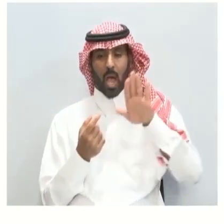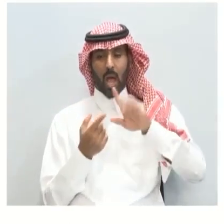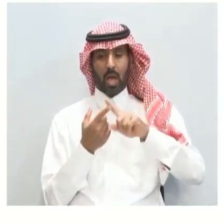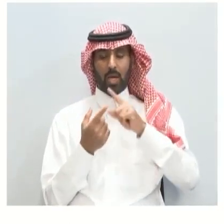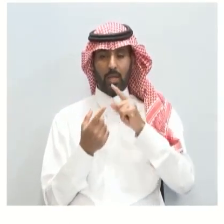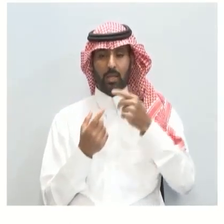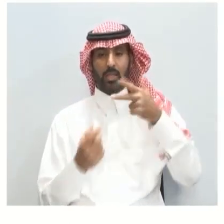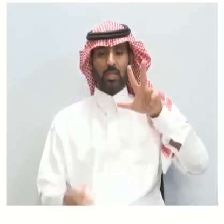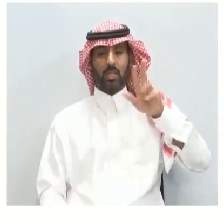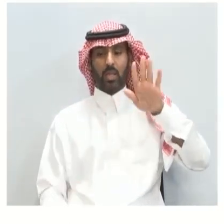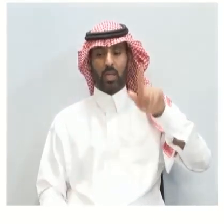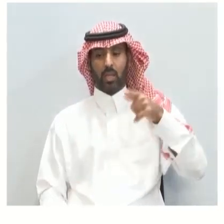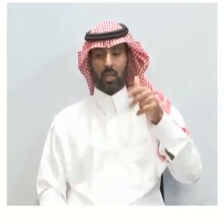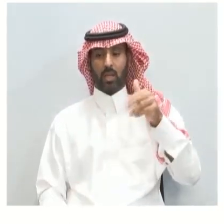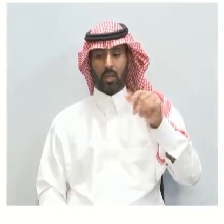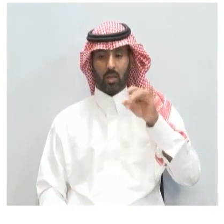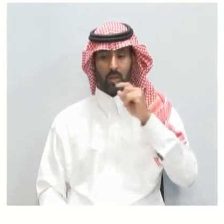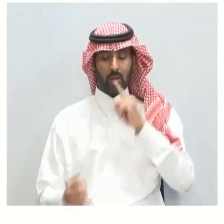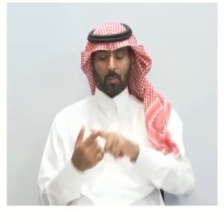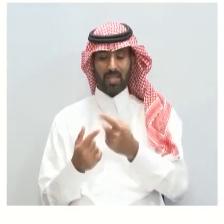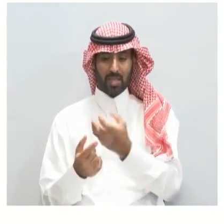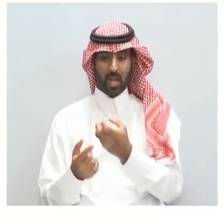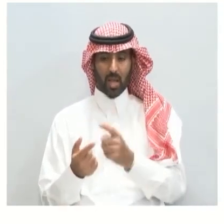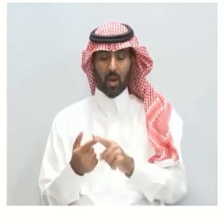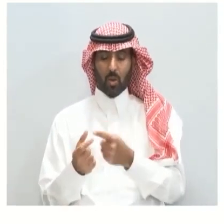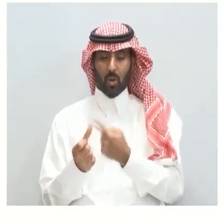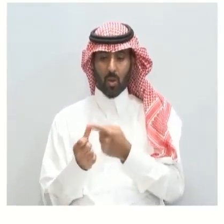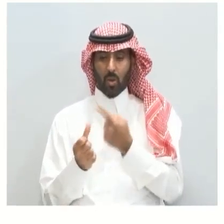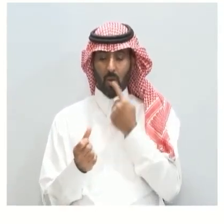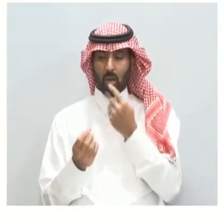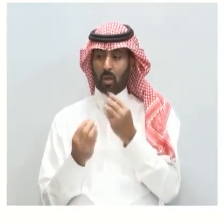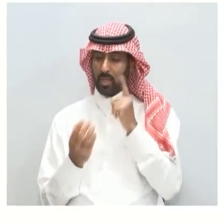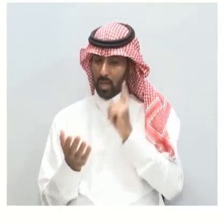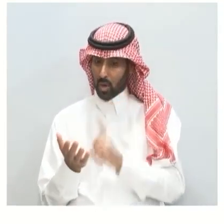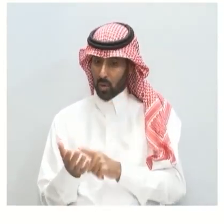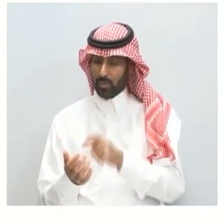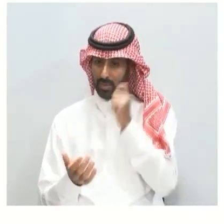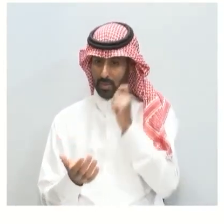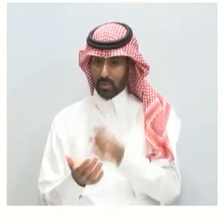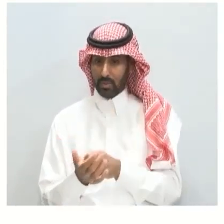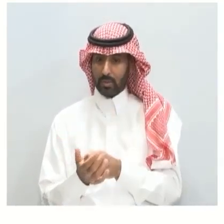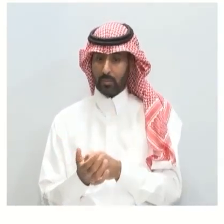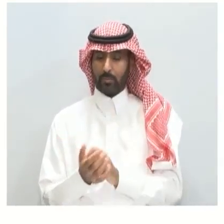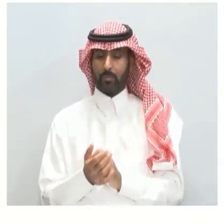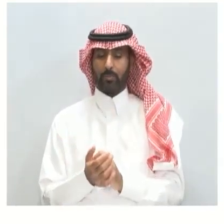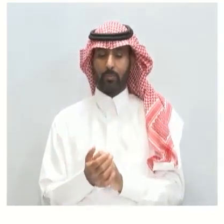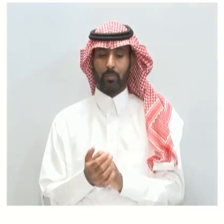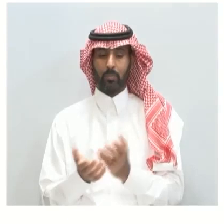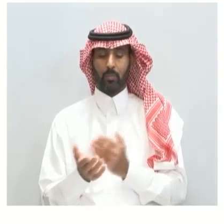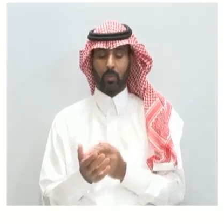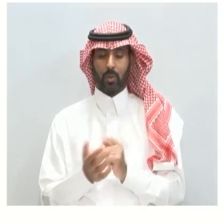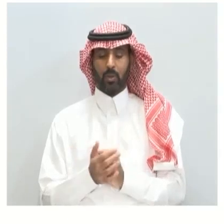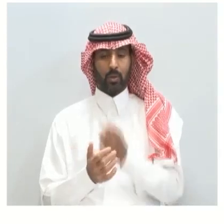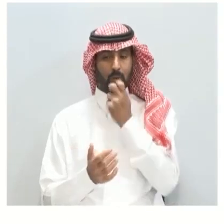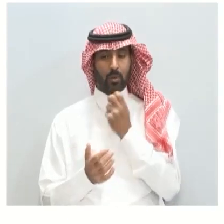وعلومه وهو الذي يعد المصدر الاول من مصادر التشريع اي القران الكريم وفي حقيقه